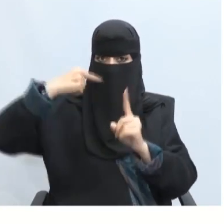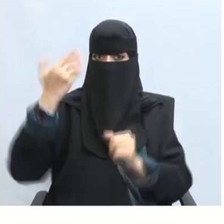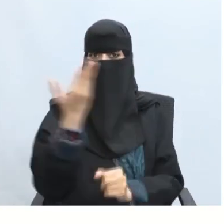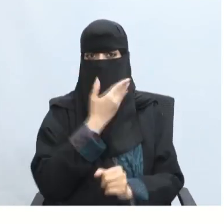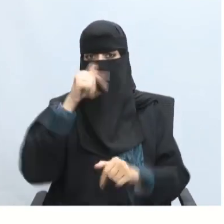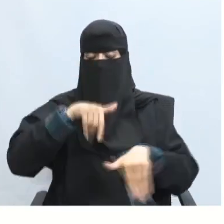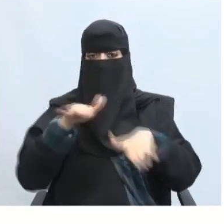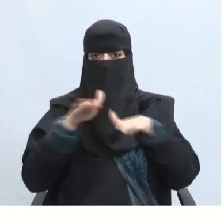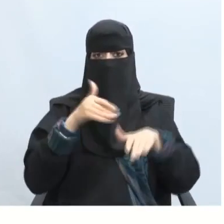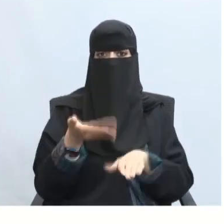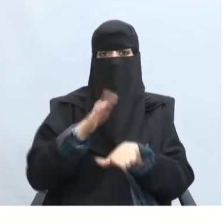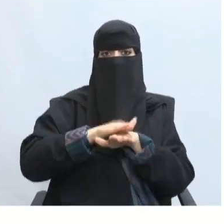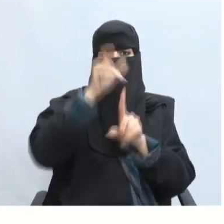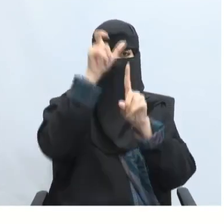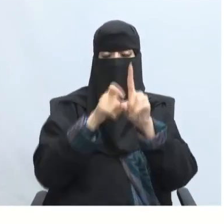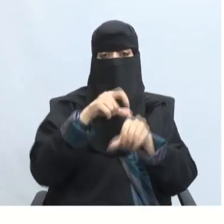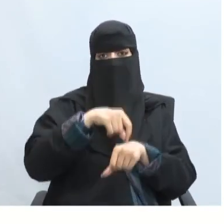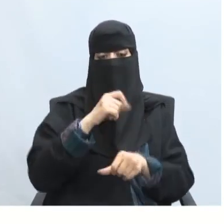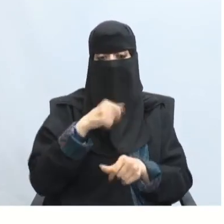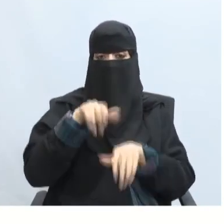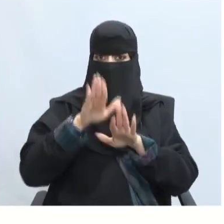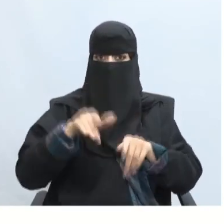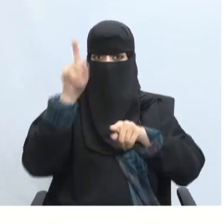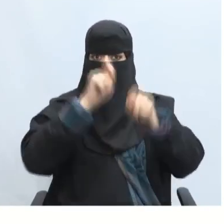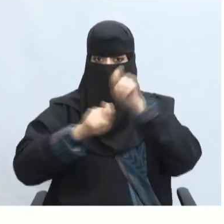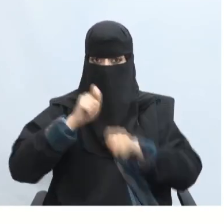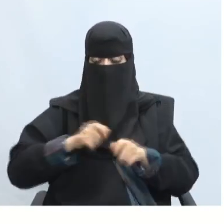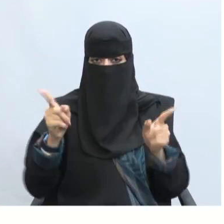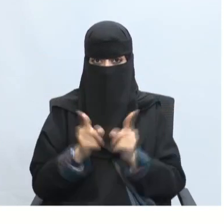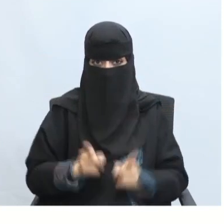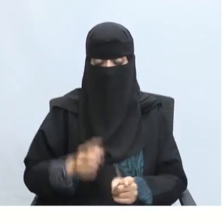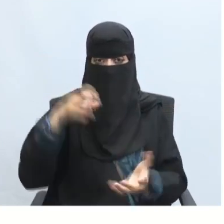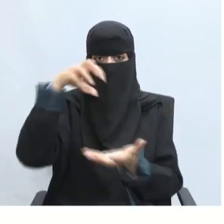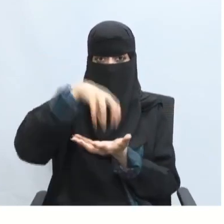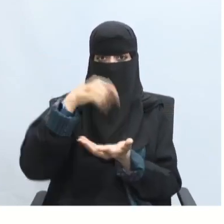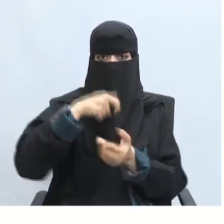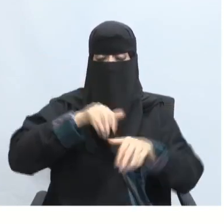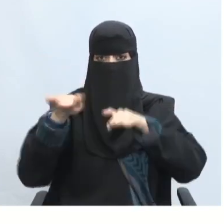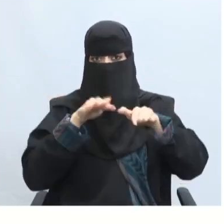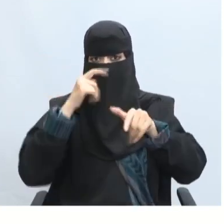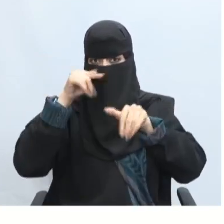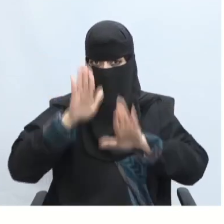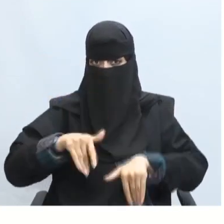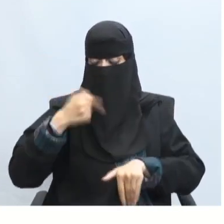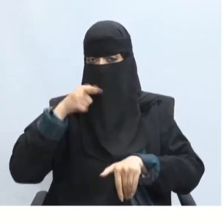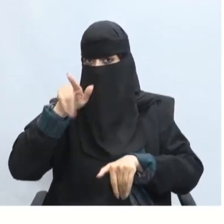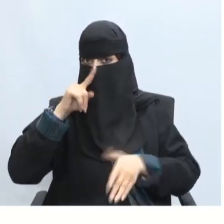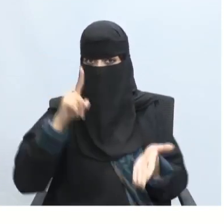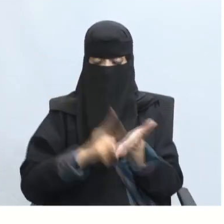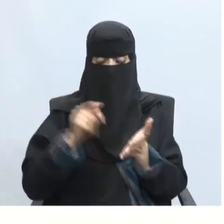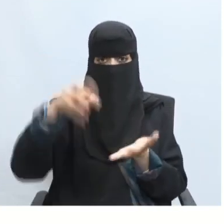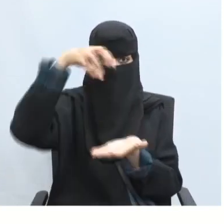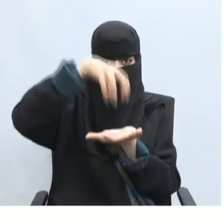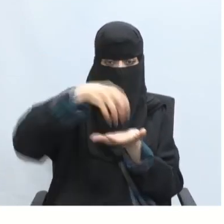الزلزال على الناس في عمليه تحديد موقع الزلزال اعزائي الطلبه ذكرنا بانه ان